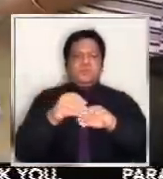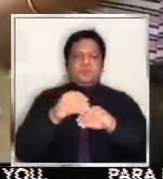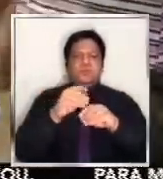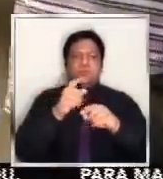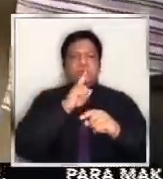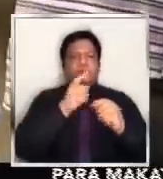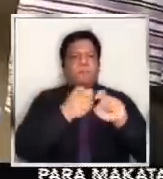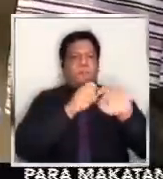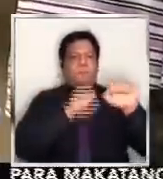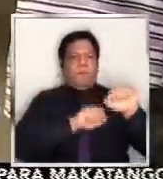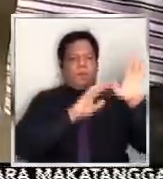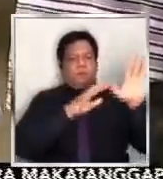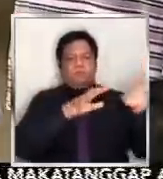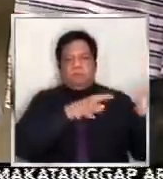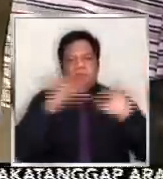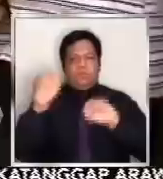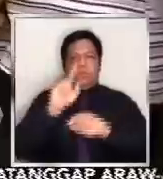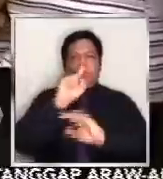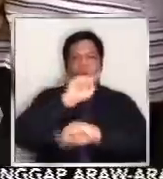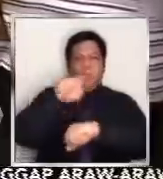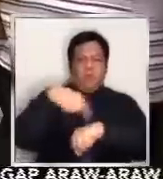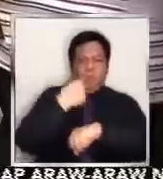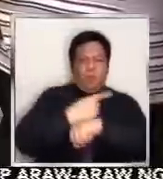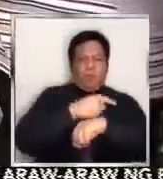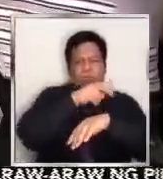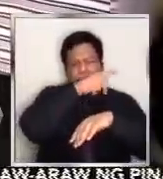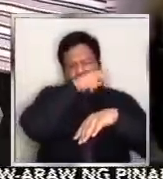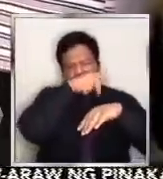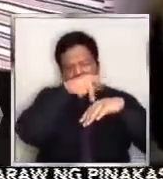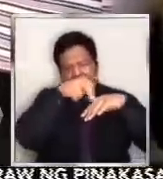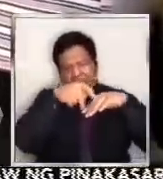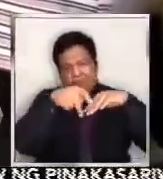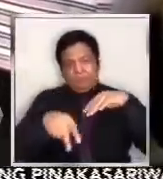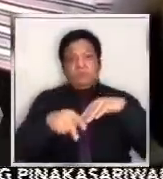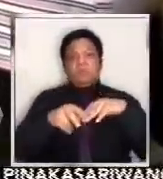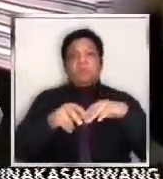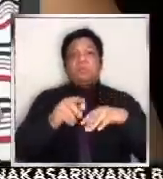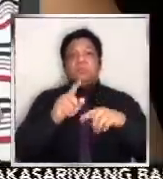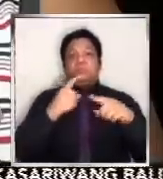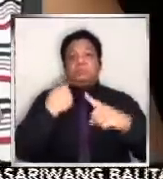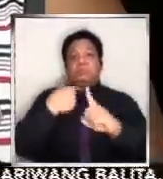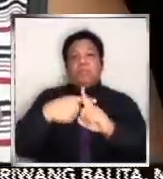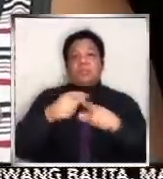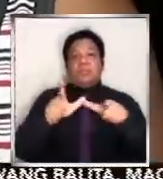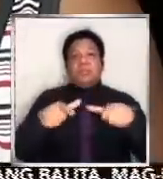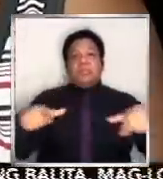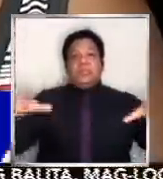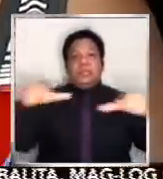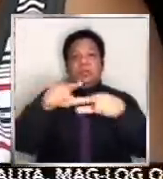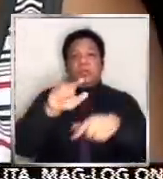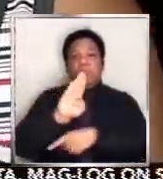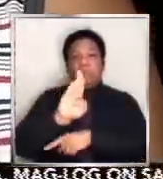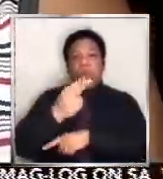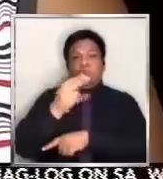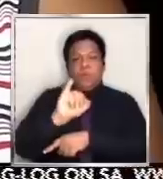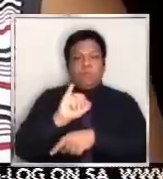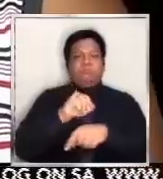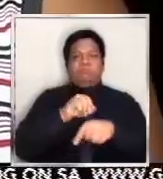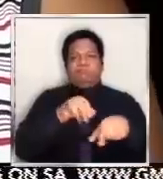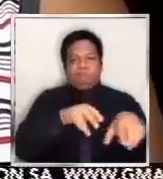Isang oras daw silang naglakad pababa at tumawid pa ng Lake Buhi. Kasi po hindi po safe yung ano namin bahay.